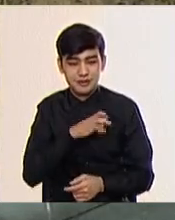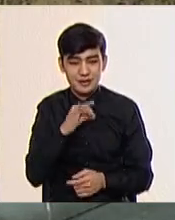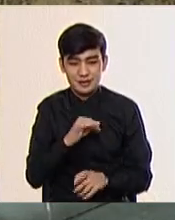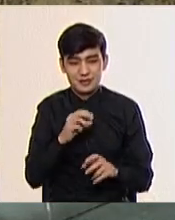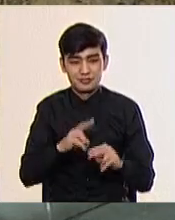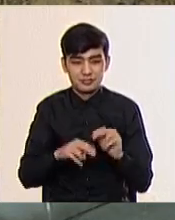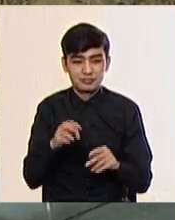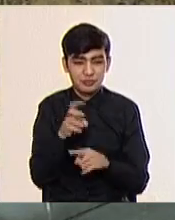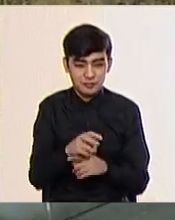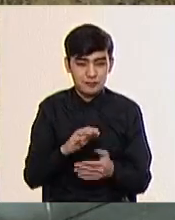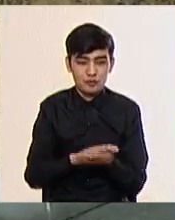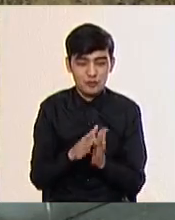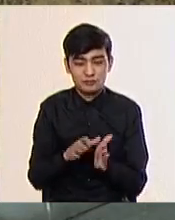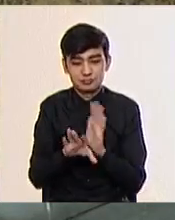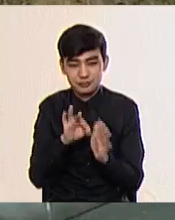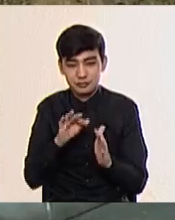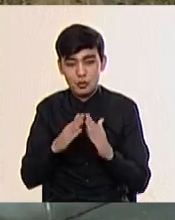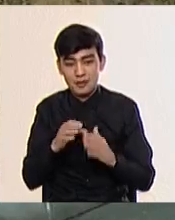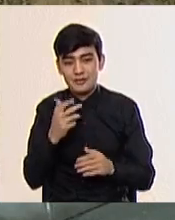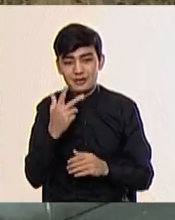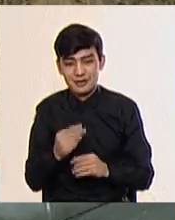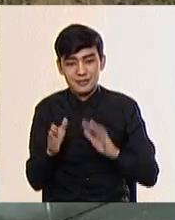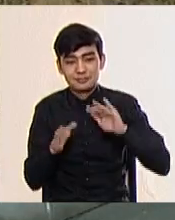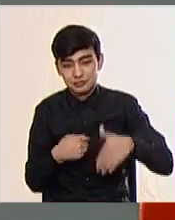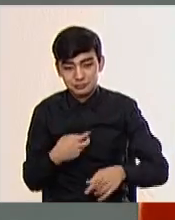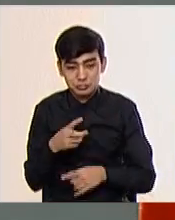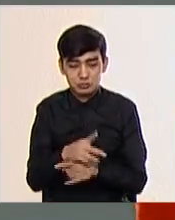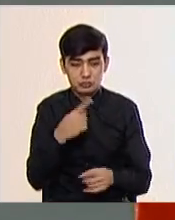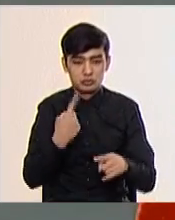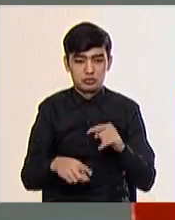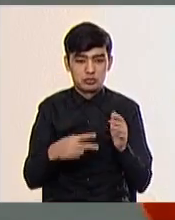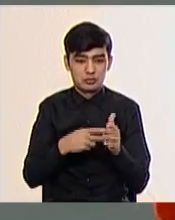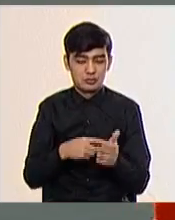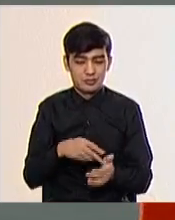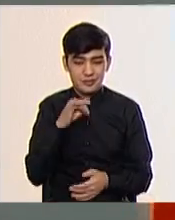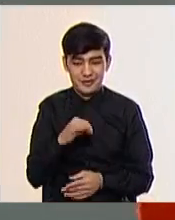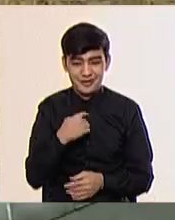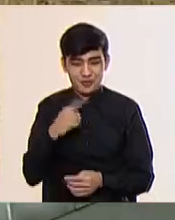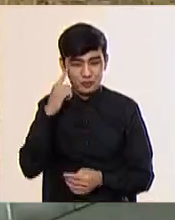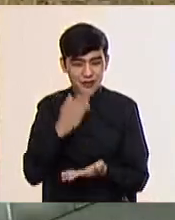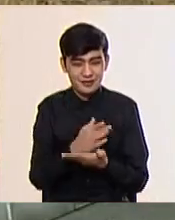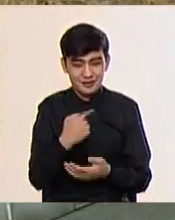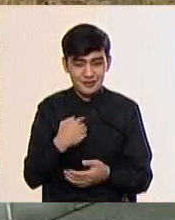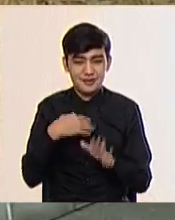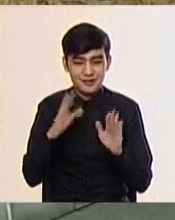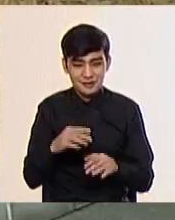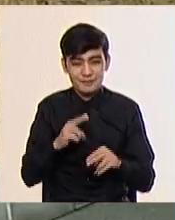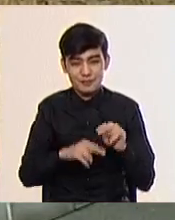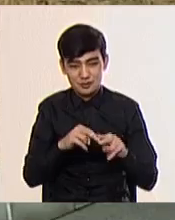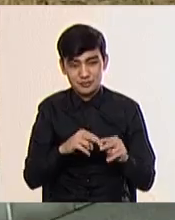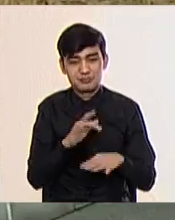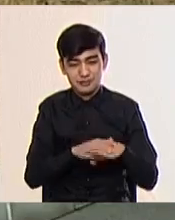жилье, договариваются, приходят через 3 дня, и стоимость уже другая. Я думаю, что здесь, да простят меня застройщики,